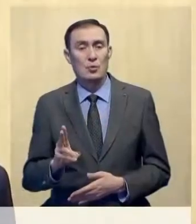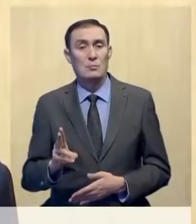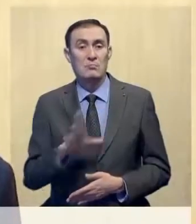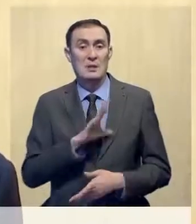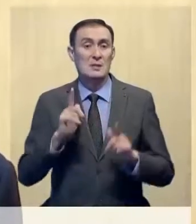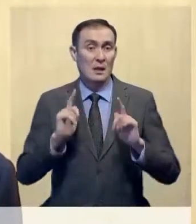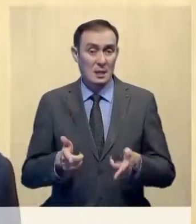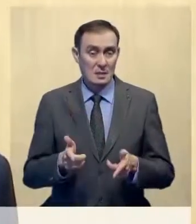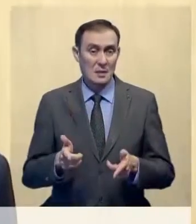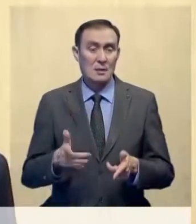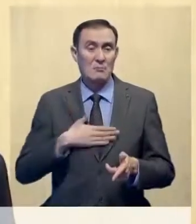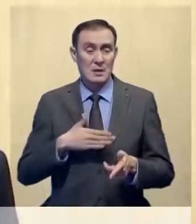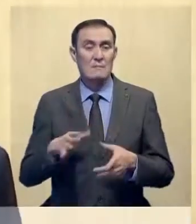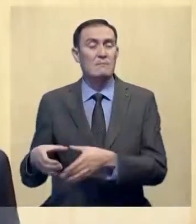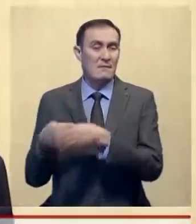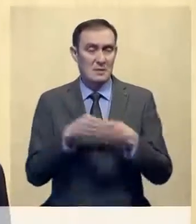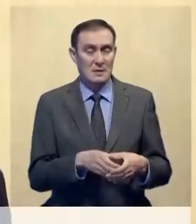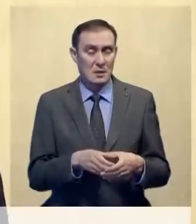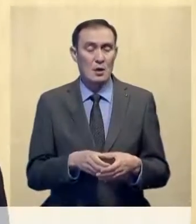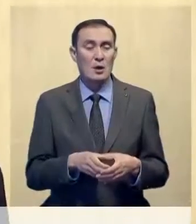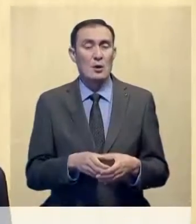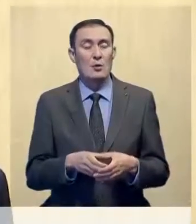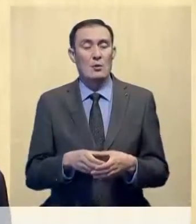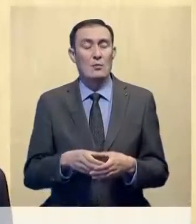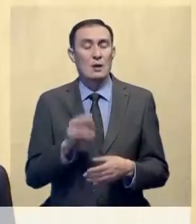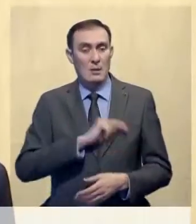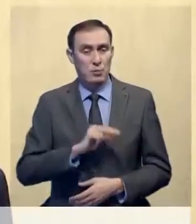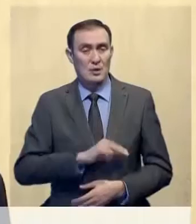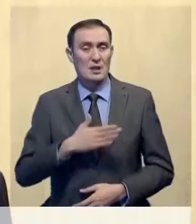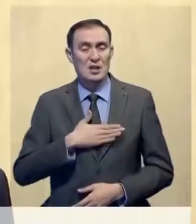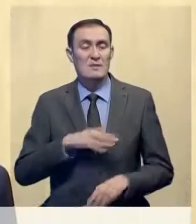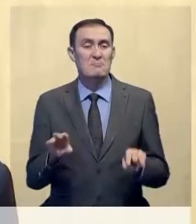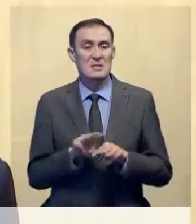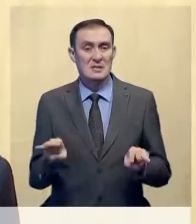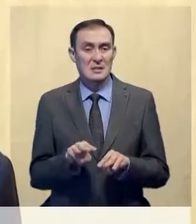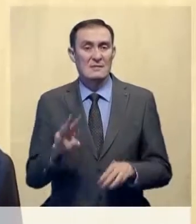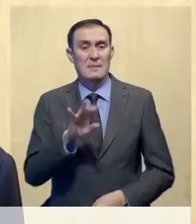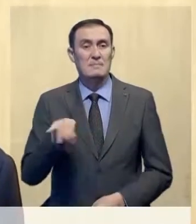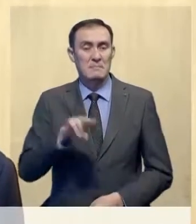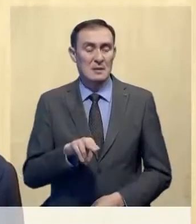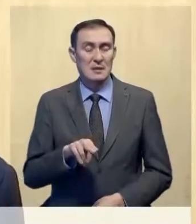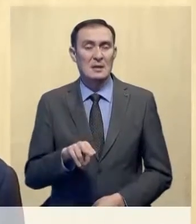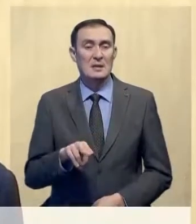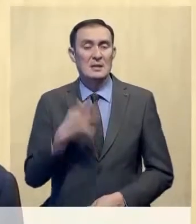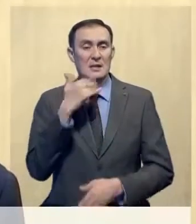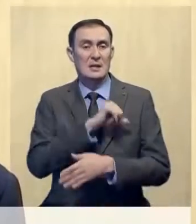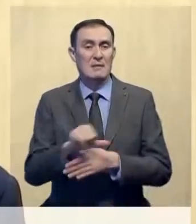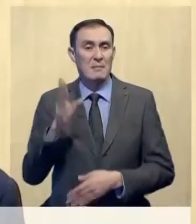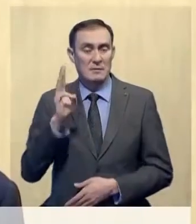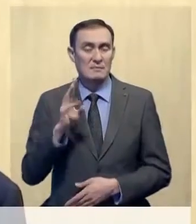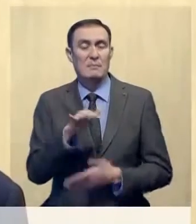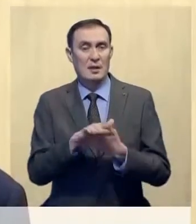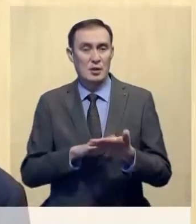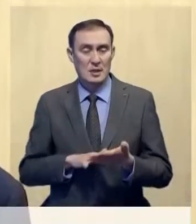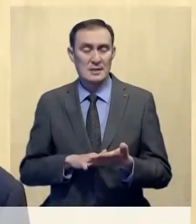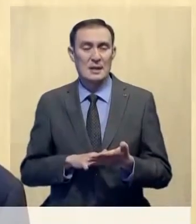согласен, мы вывезли. По мере, работа нашего Министерства иностранных дел и загранпредставительств продолжается в этом вопросе.